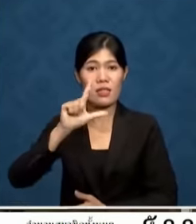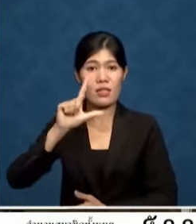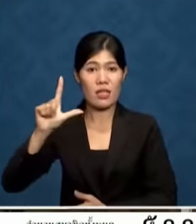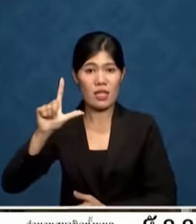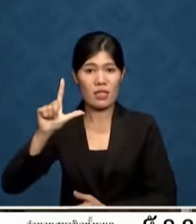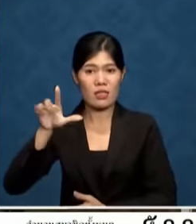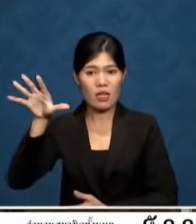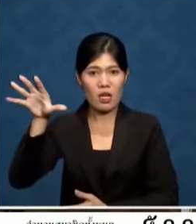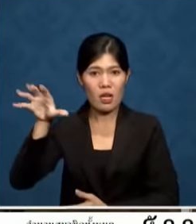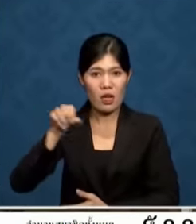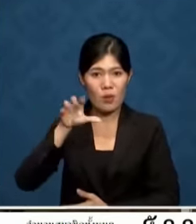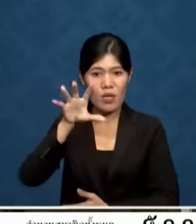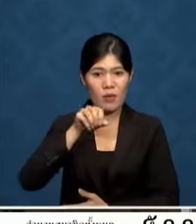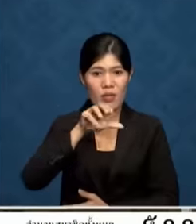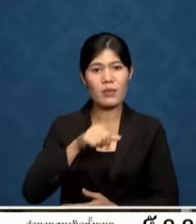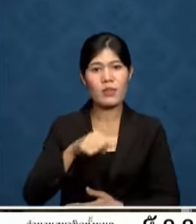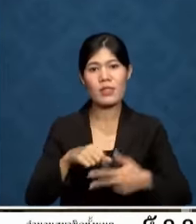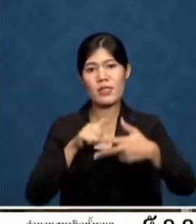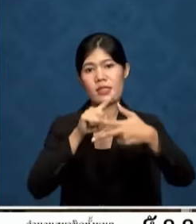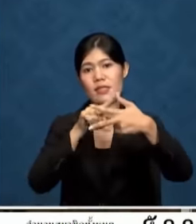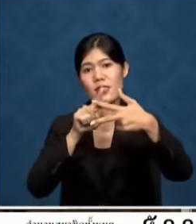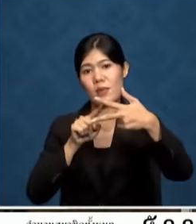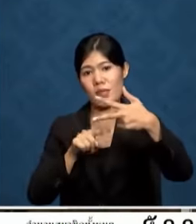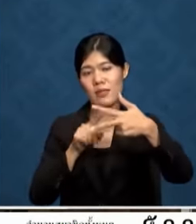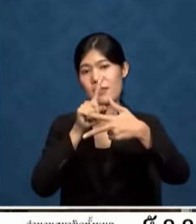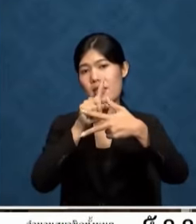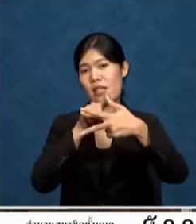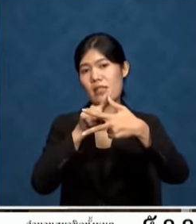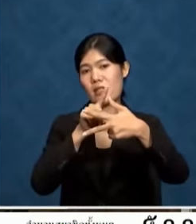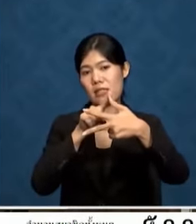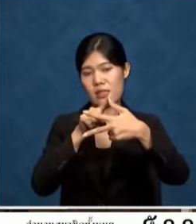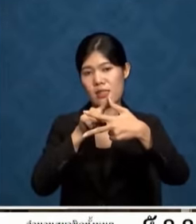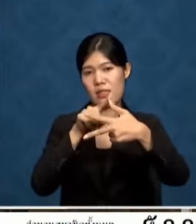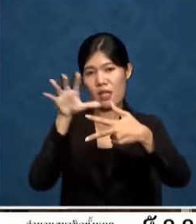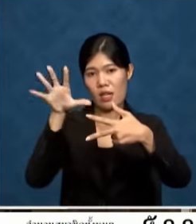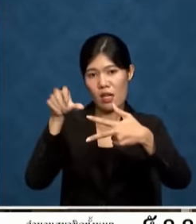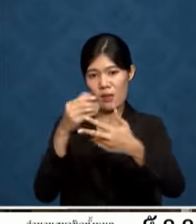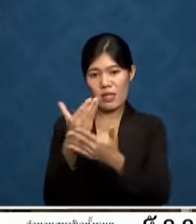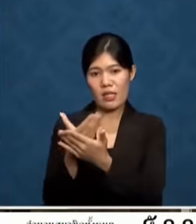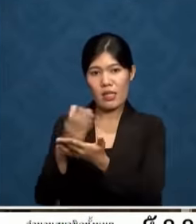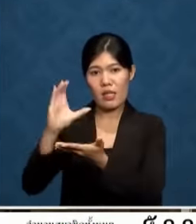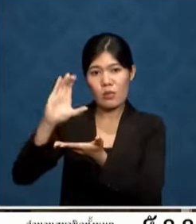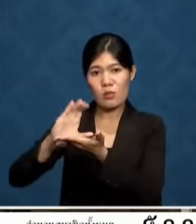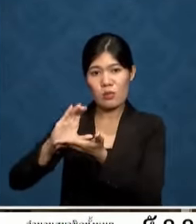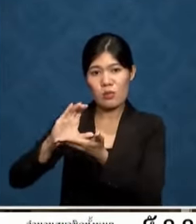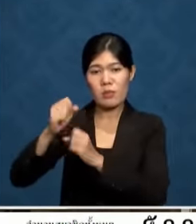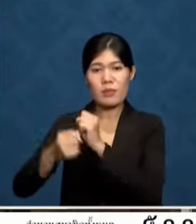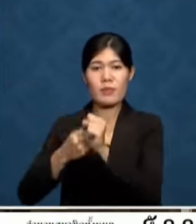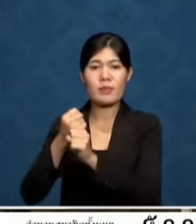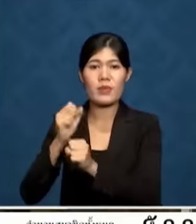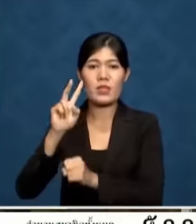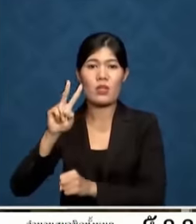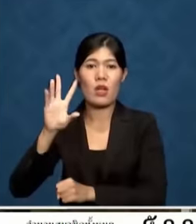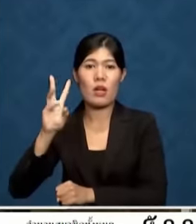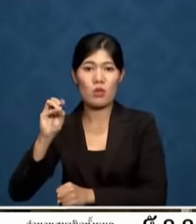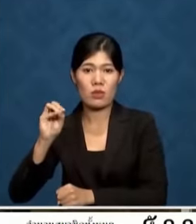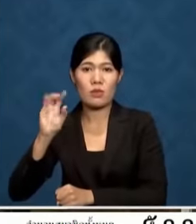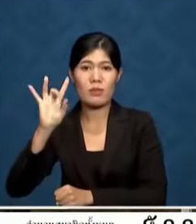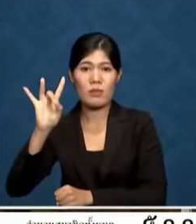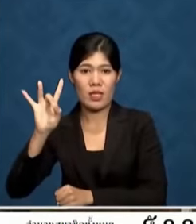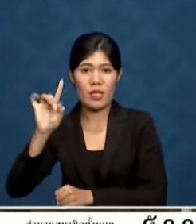3แหล่งสำคัญ 1จะเอามาจากงบ 68ที่มาขออยู่ในเนี้ยจากสภา